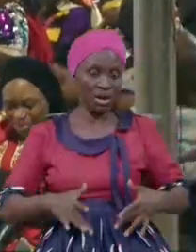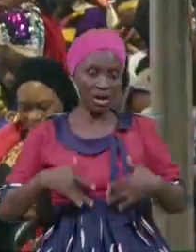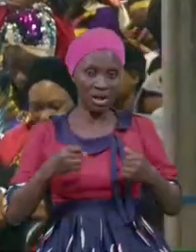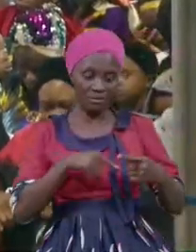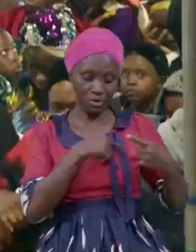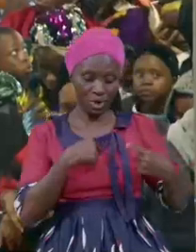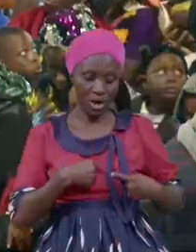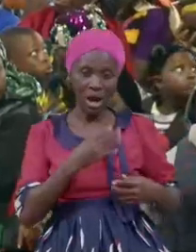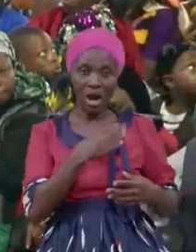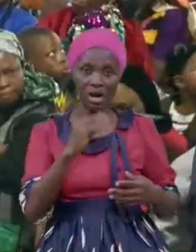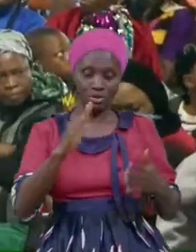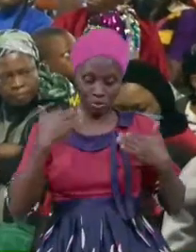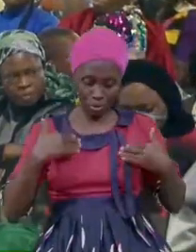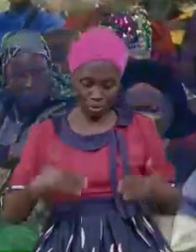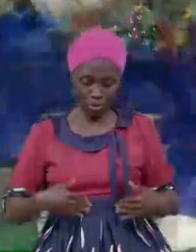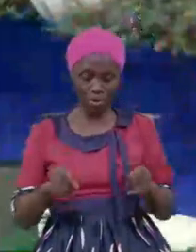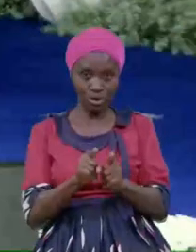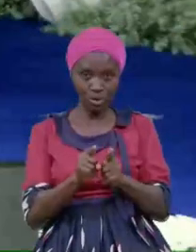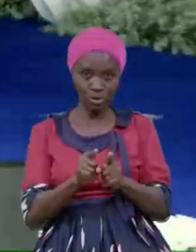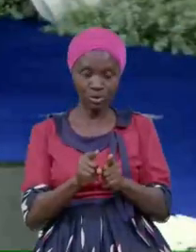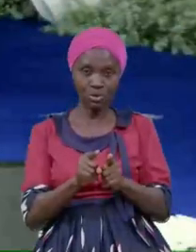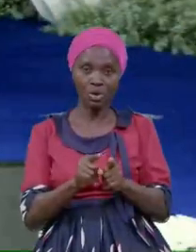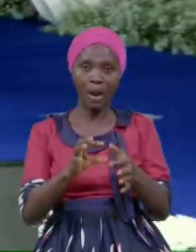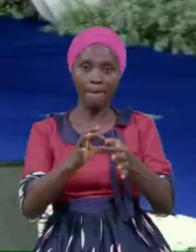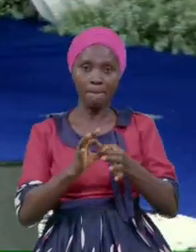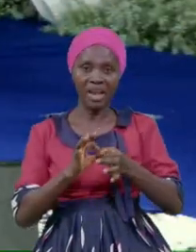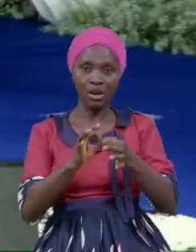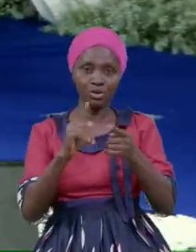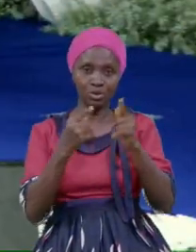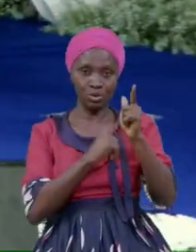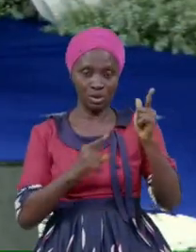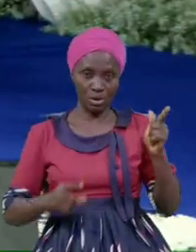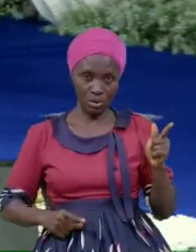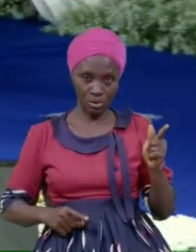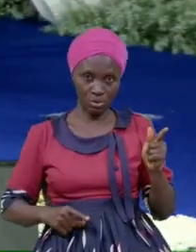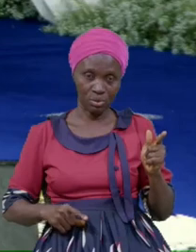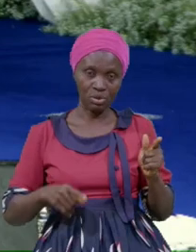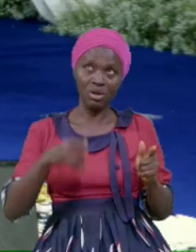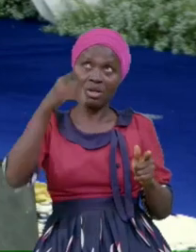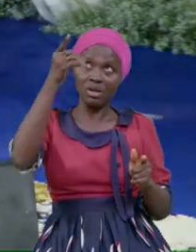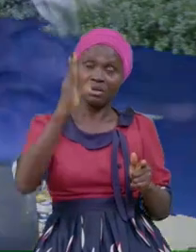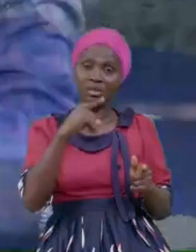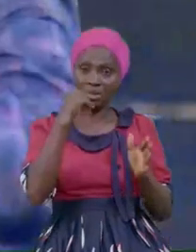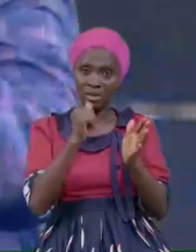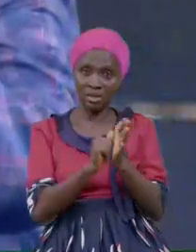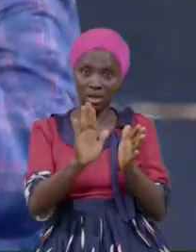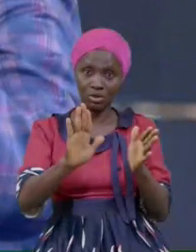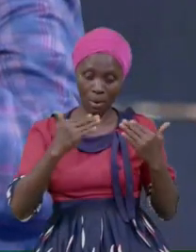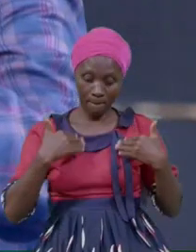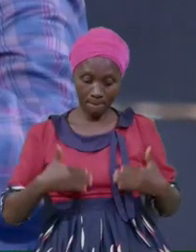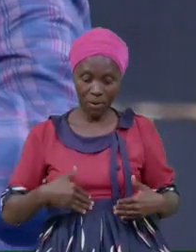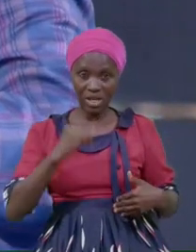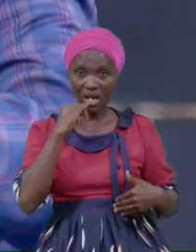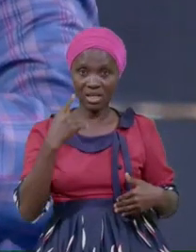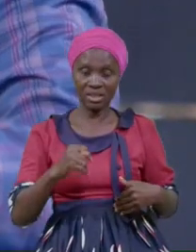Seigneur. Il dit, vous êtes le temple de Dieu. Est-ce que tu vas voir ton temple craquer, laisser ça comme ça?